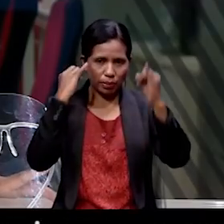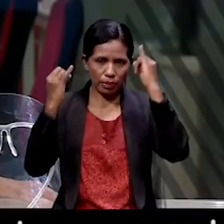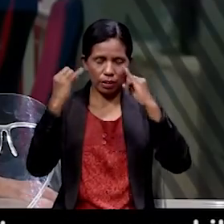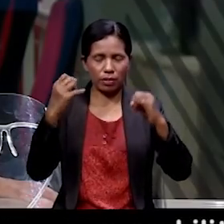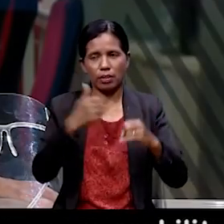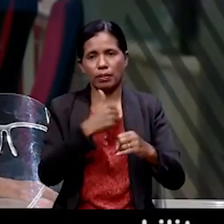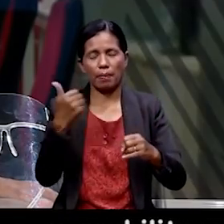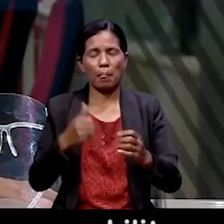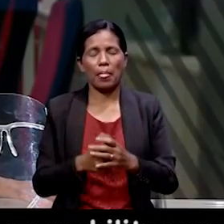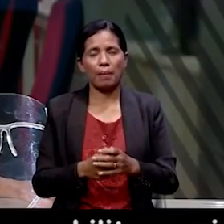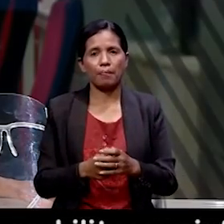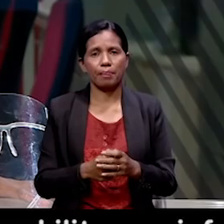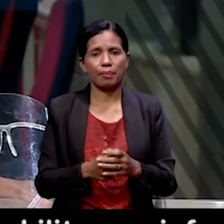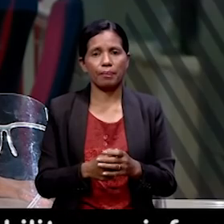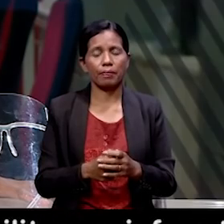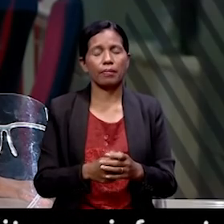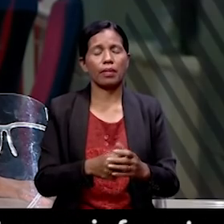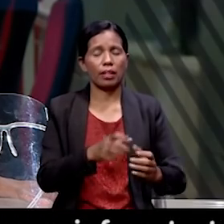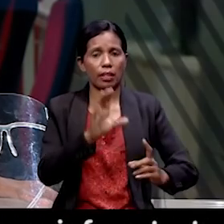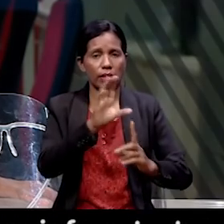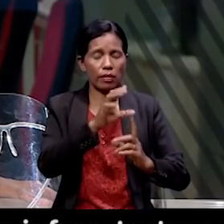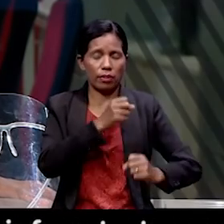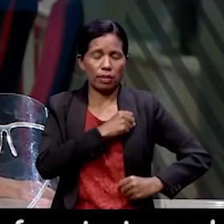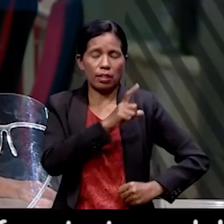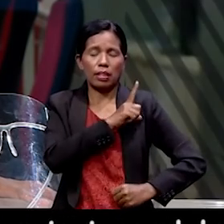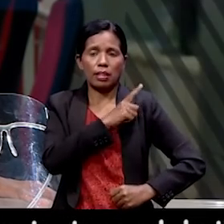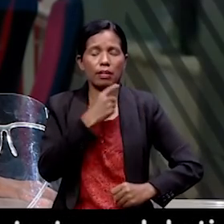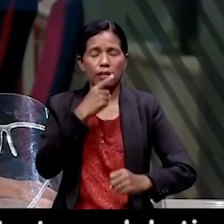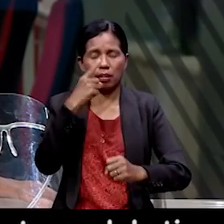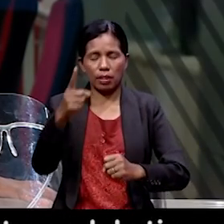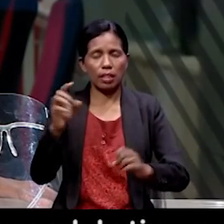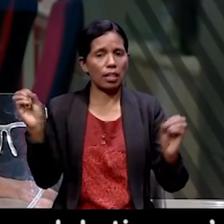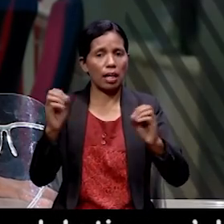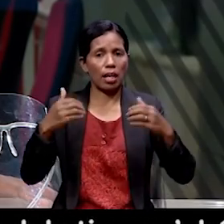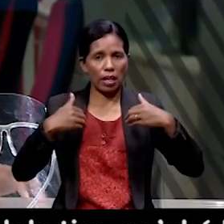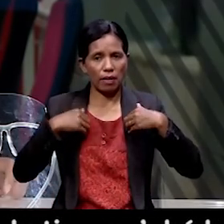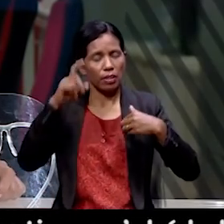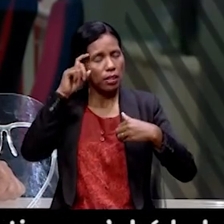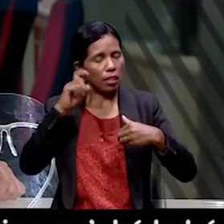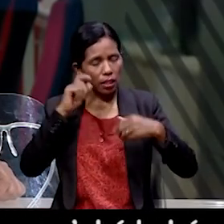Tanito General Lera nan Timor afirma, laya shanana Timor Leste sela ukun rasikan.